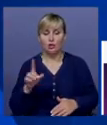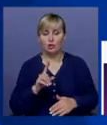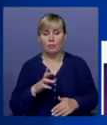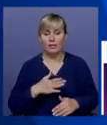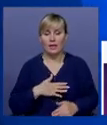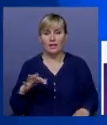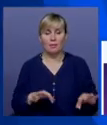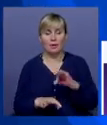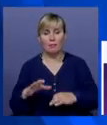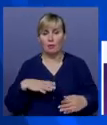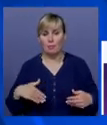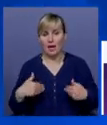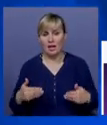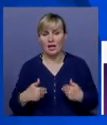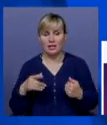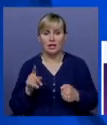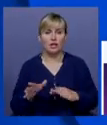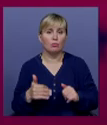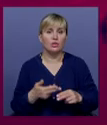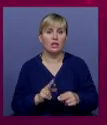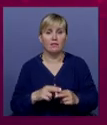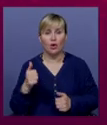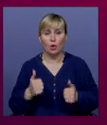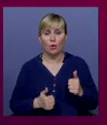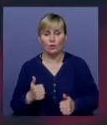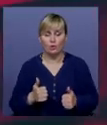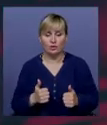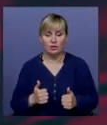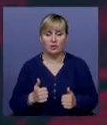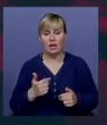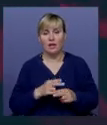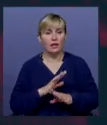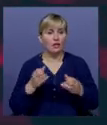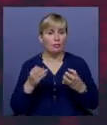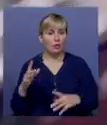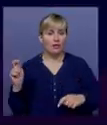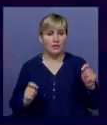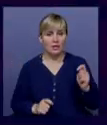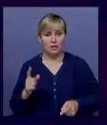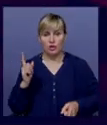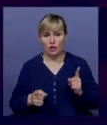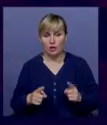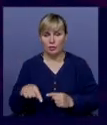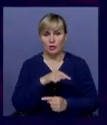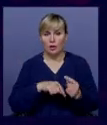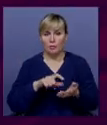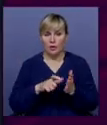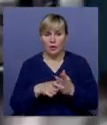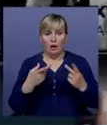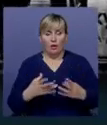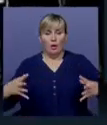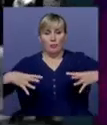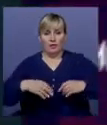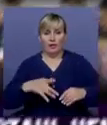наш проект был полезным даже после этого конкурса. «Hack Day» — это не просто фестиваль, это настоящая бизнес-площадка, которая объединяет в